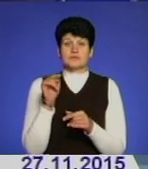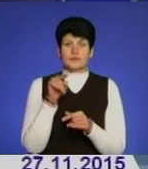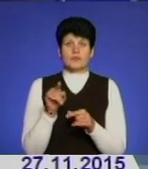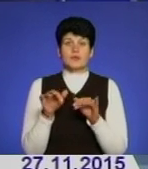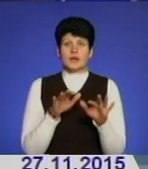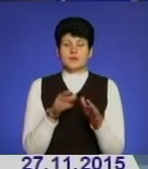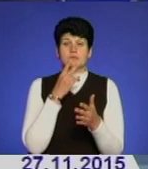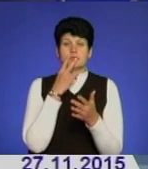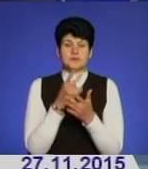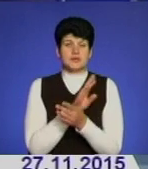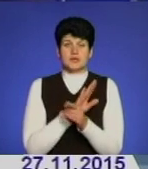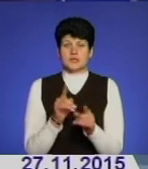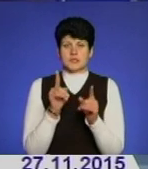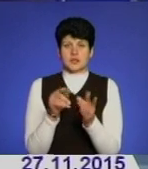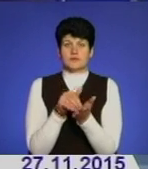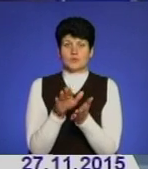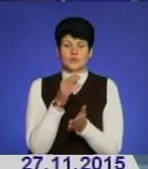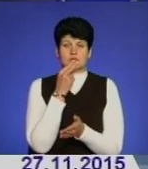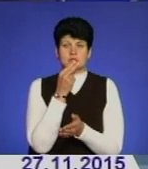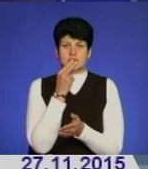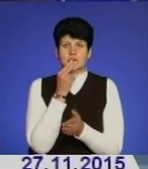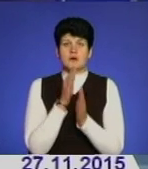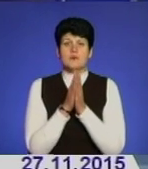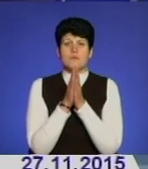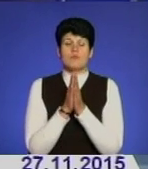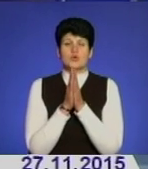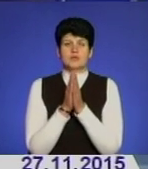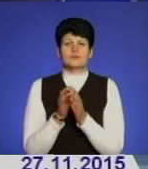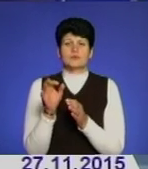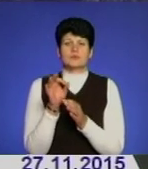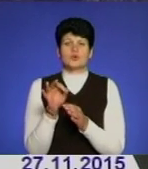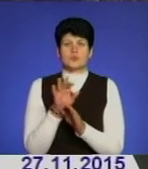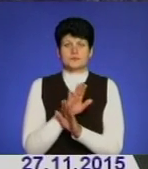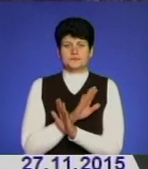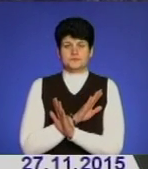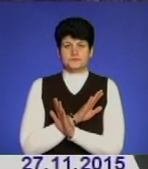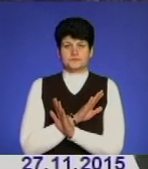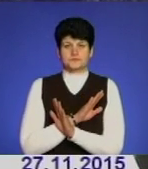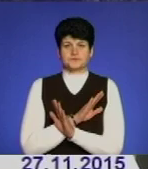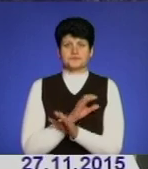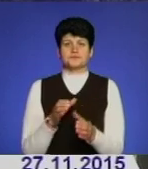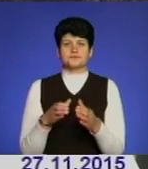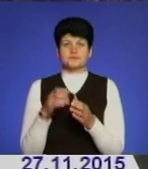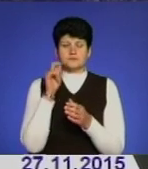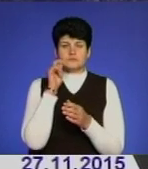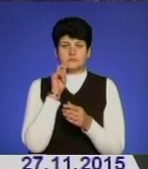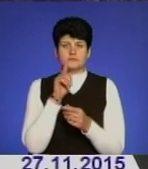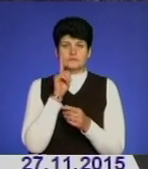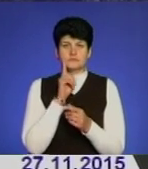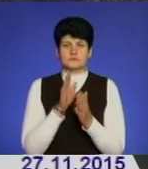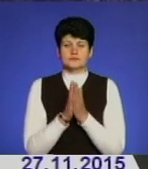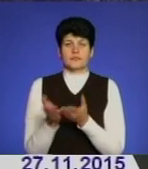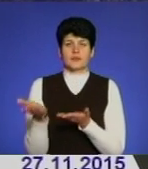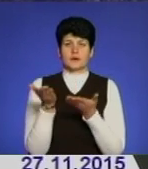акція передбачає не лише відмову від їжі, але й молитву за загиблих. Спілка української молоді запрошує взяти участь в